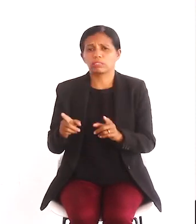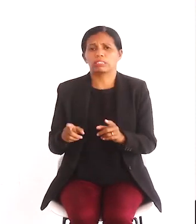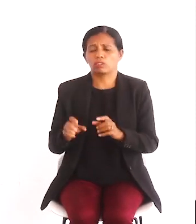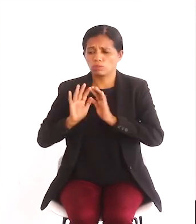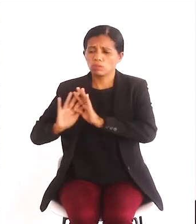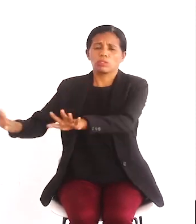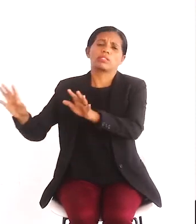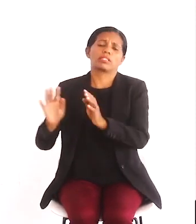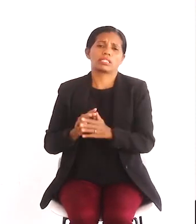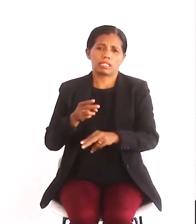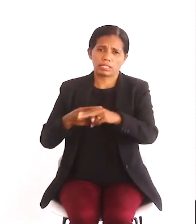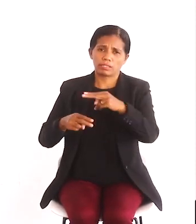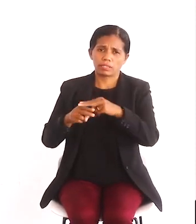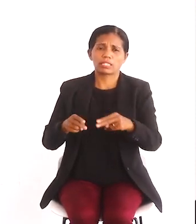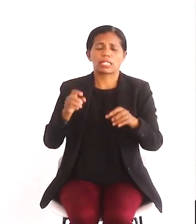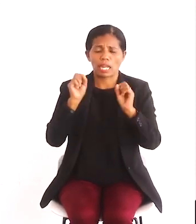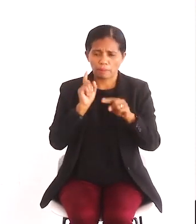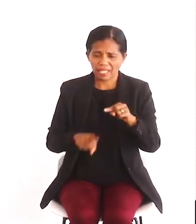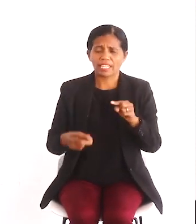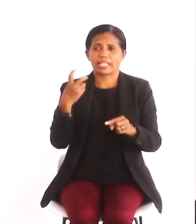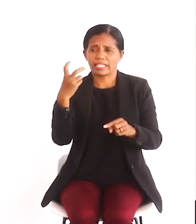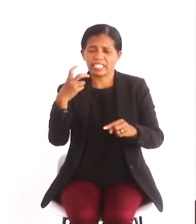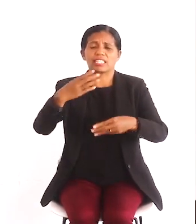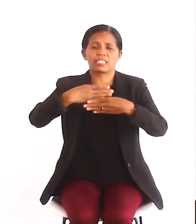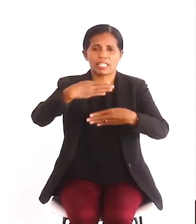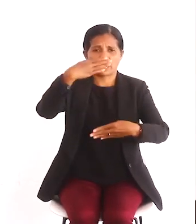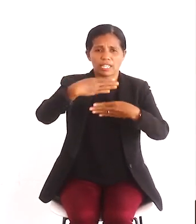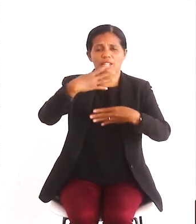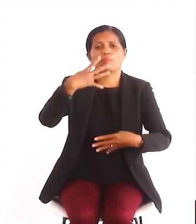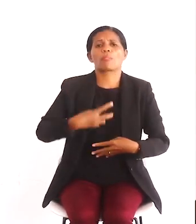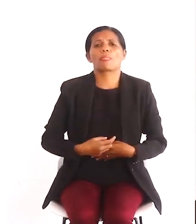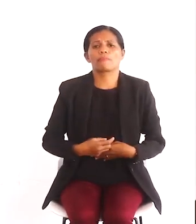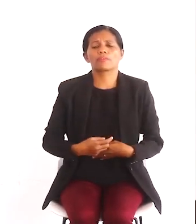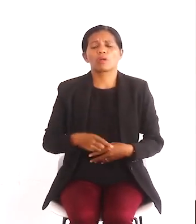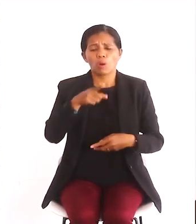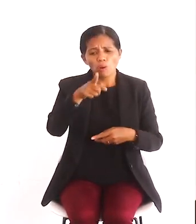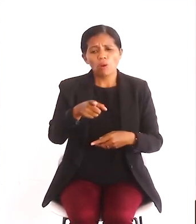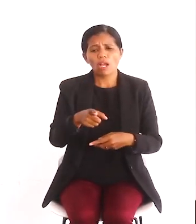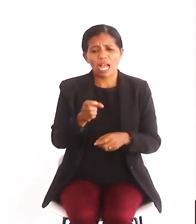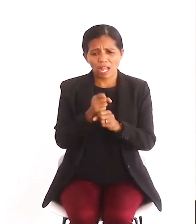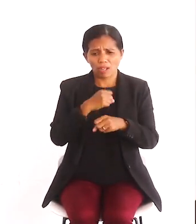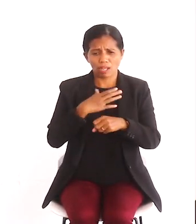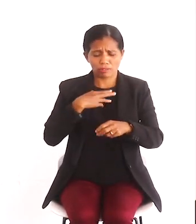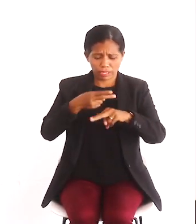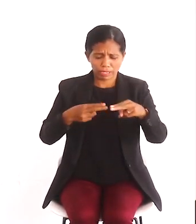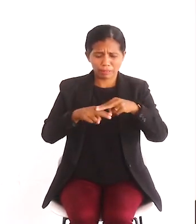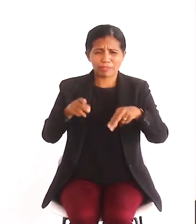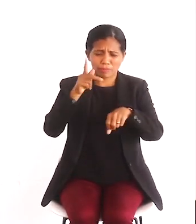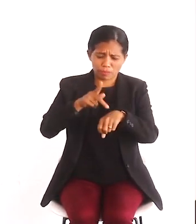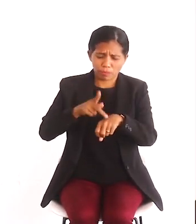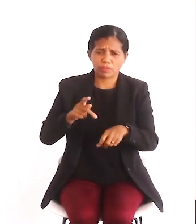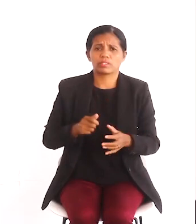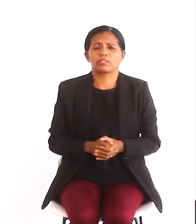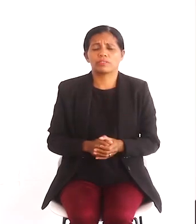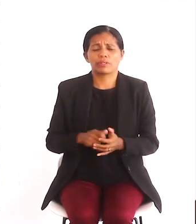liman atunune, Zulia labele dere zanela ni vidru. Ai! O halahau ni liman moras!